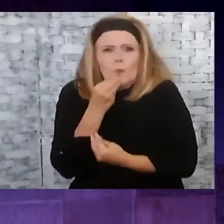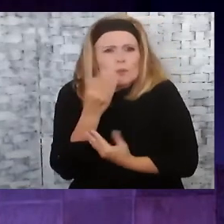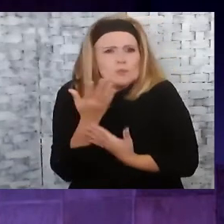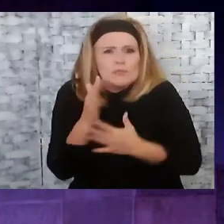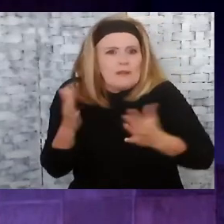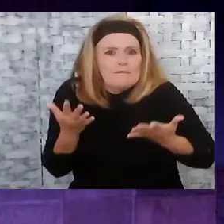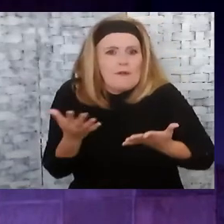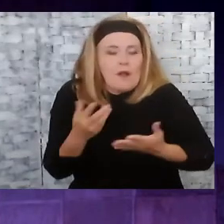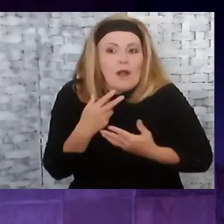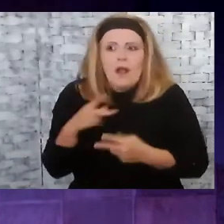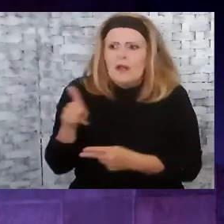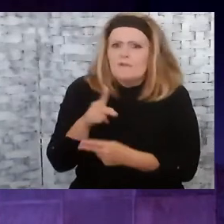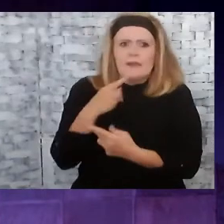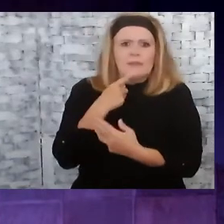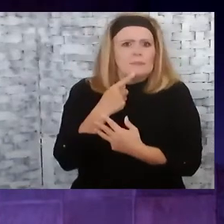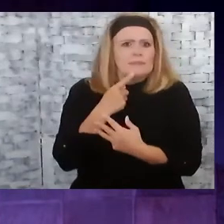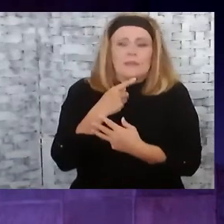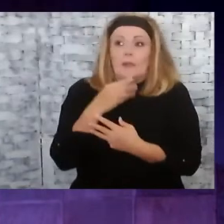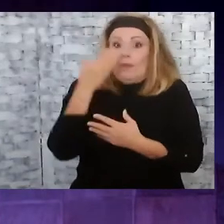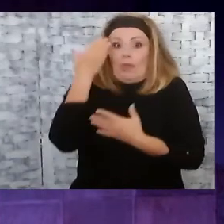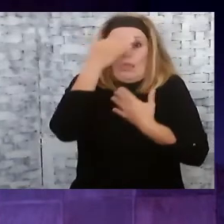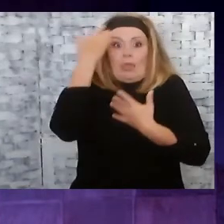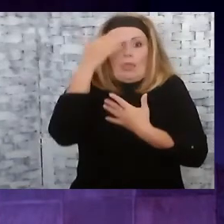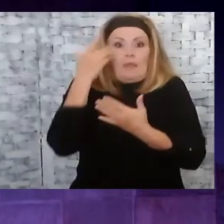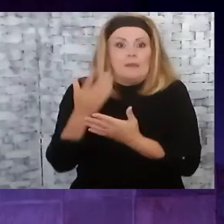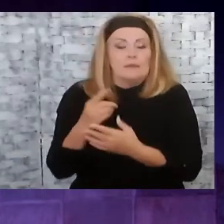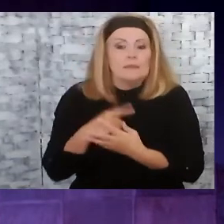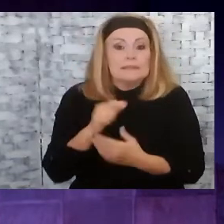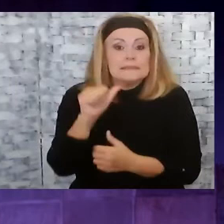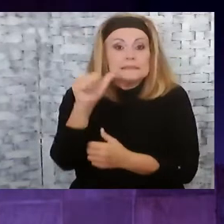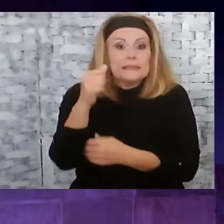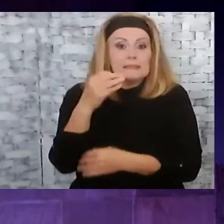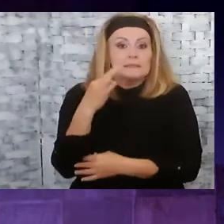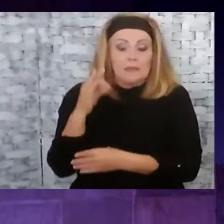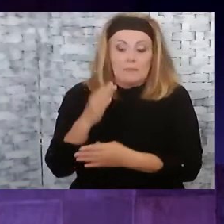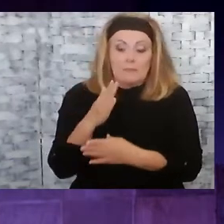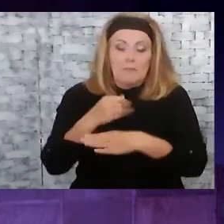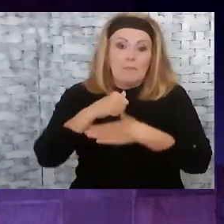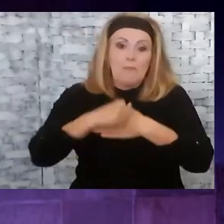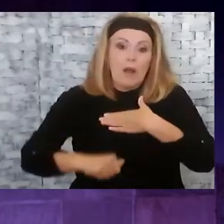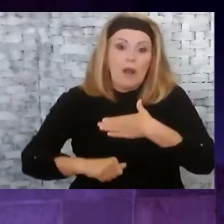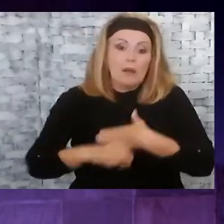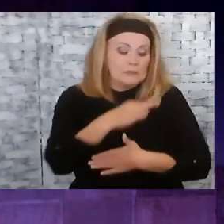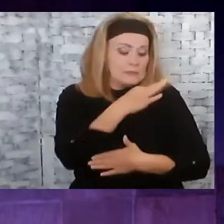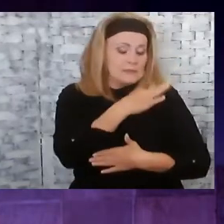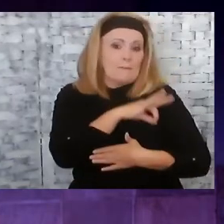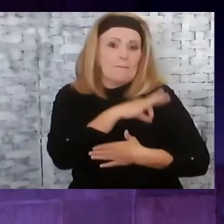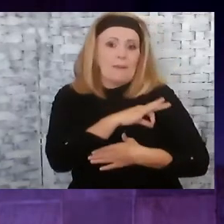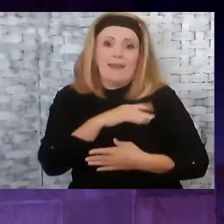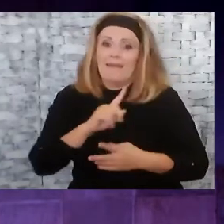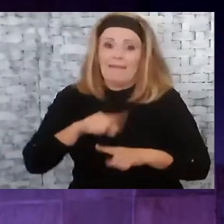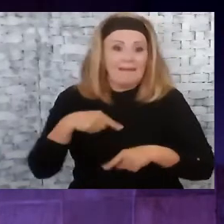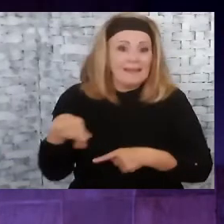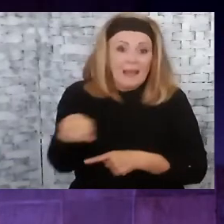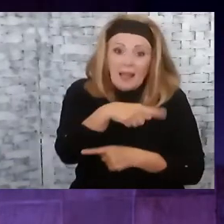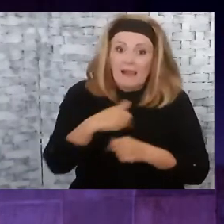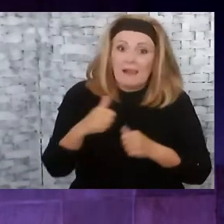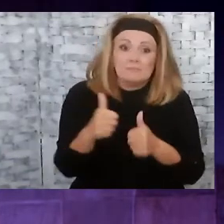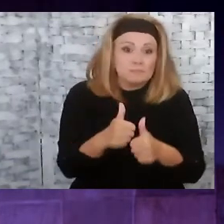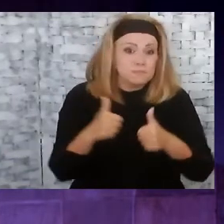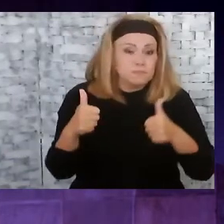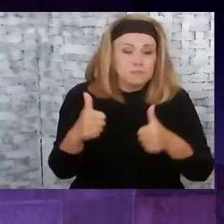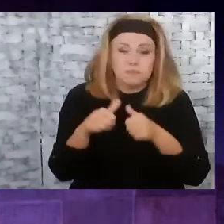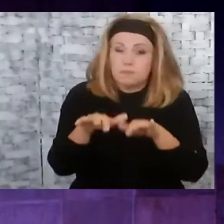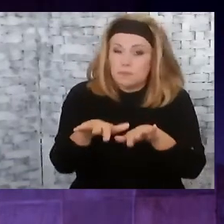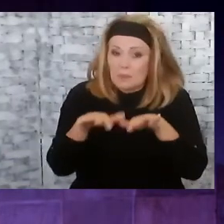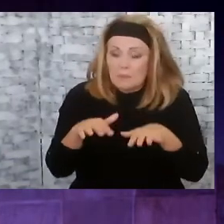En Filippus sê, al het ons 6 maande se pay, ons gaan nie kan nie. Johannes is die een wat vertel van Andreas en 'n seentjie, wie sy naam hy